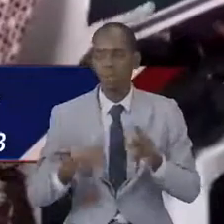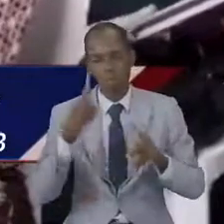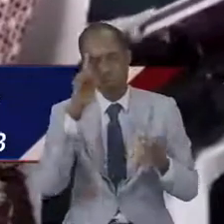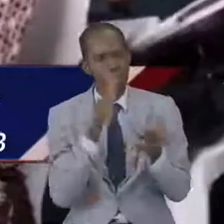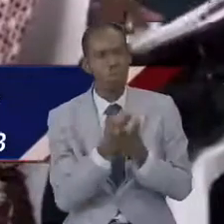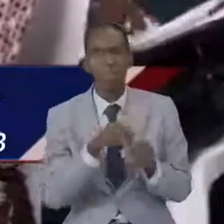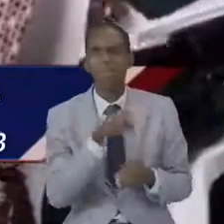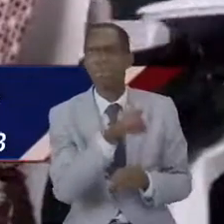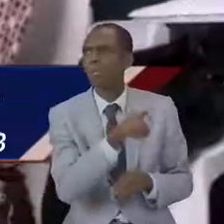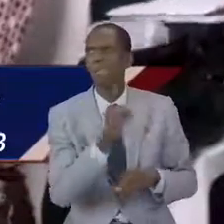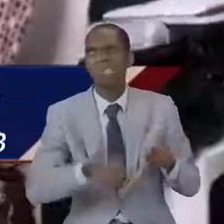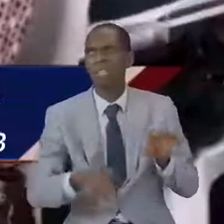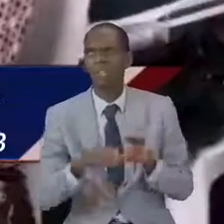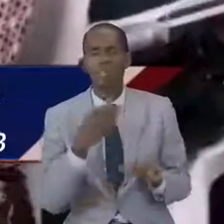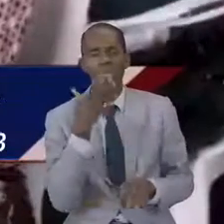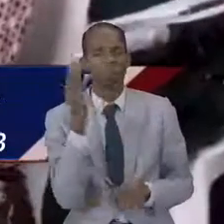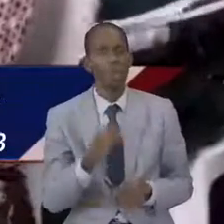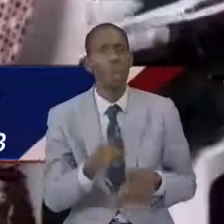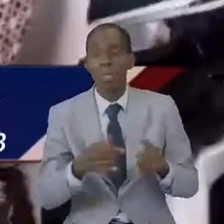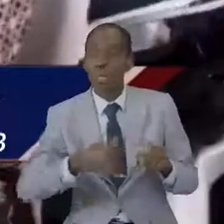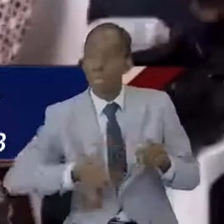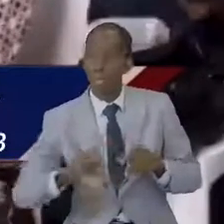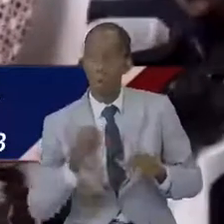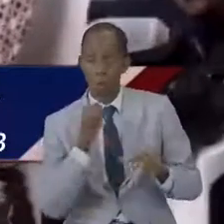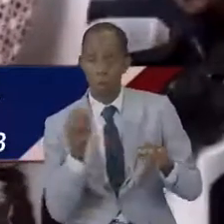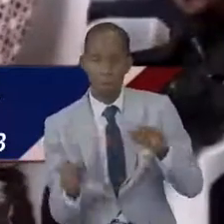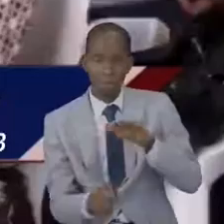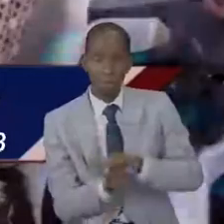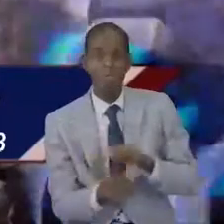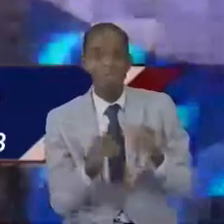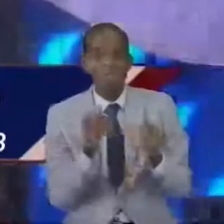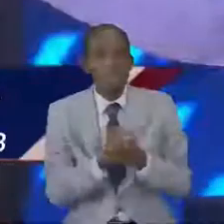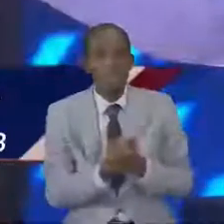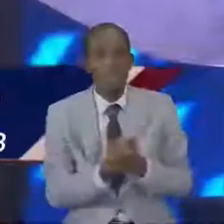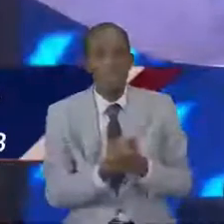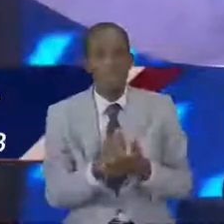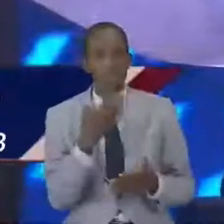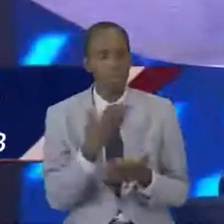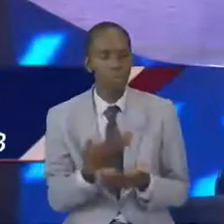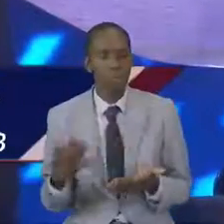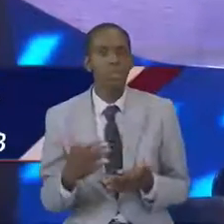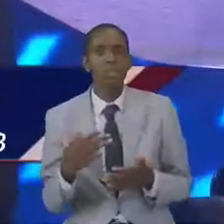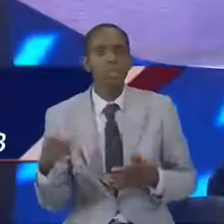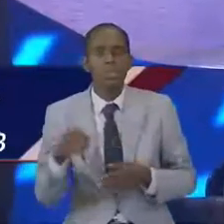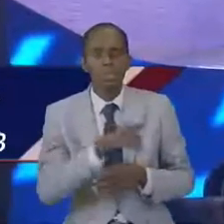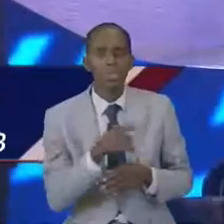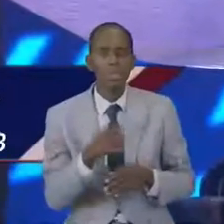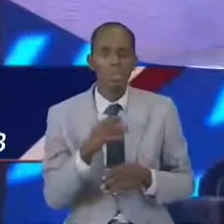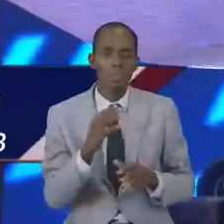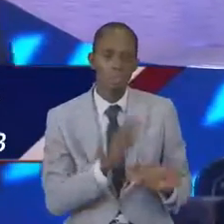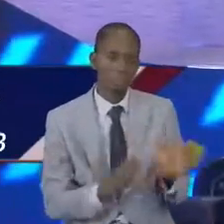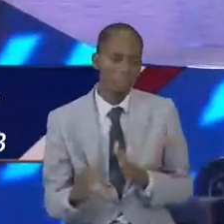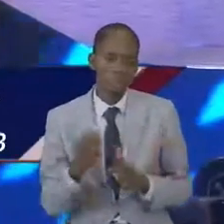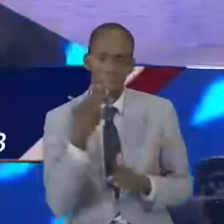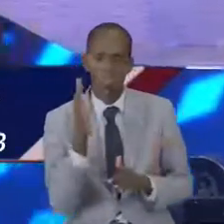verset 8 vous voyez des gens qui font le mal sous couverture et parle ils disent le mal il planifie le mal